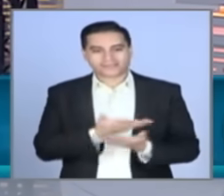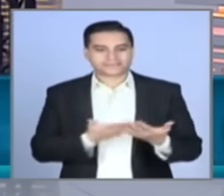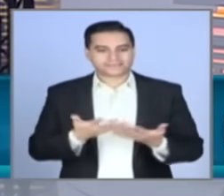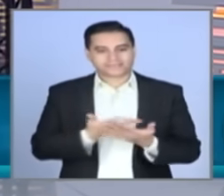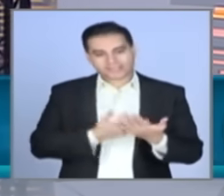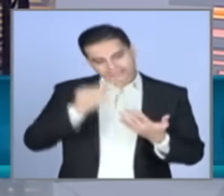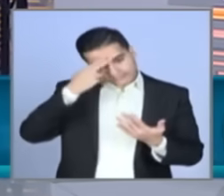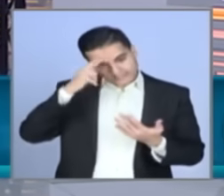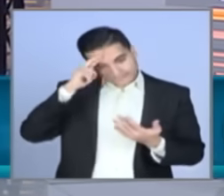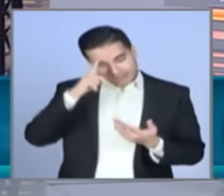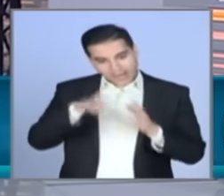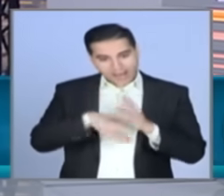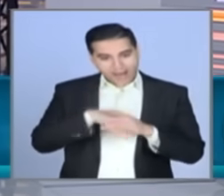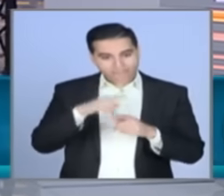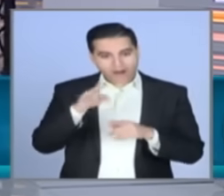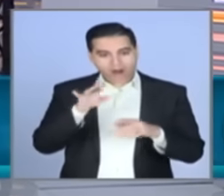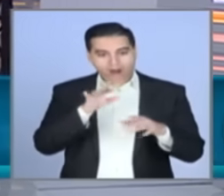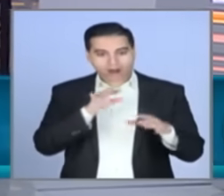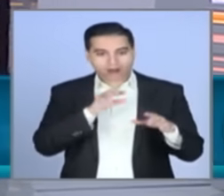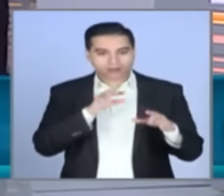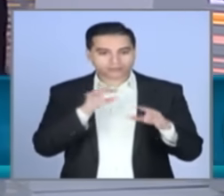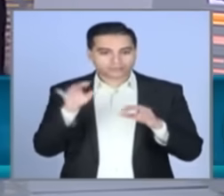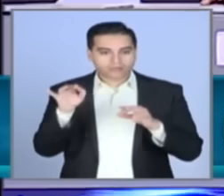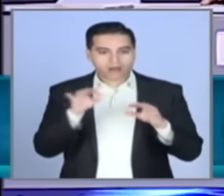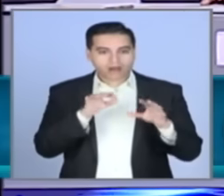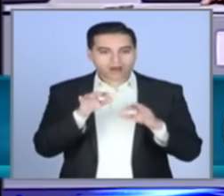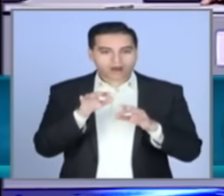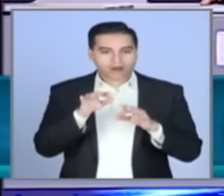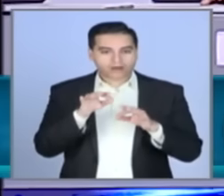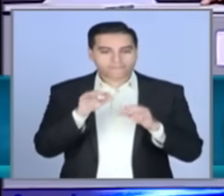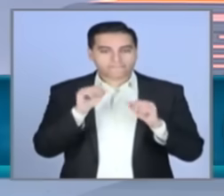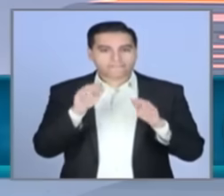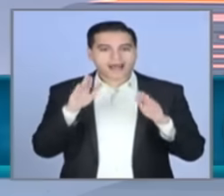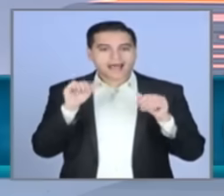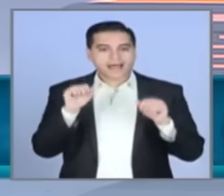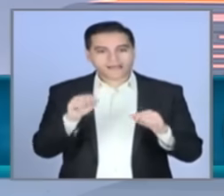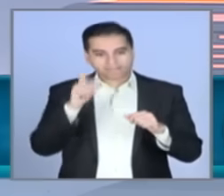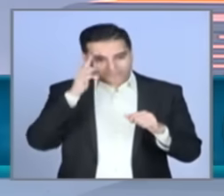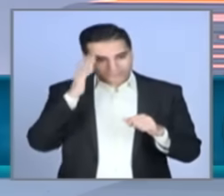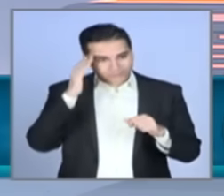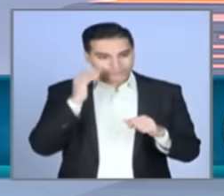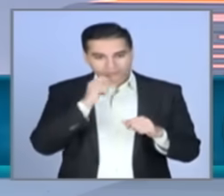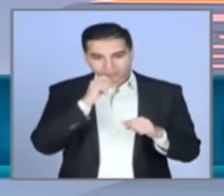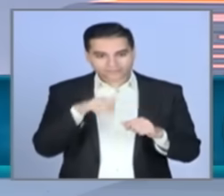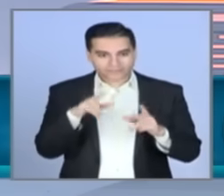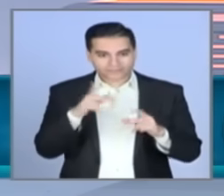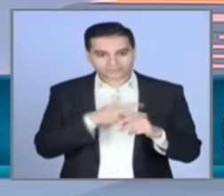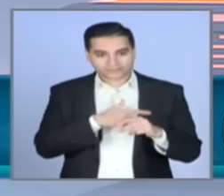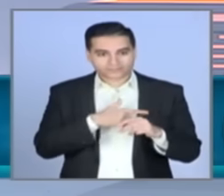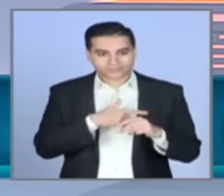هي اللي قدمت اختارنا لك كمان. مذيع تلفزيون ولا راديو؟ نجوى